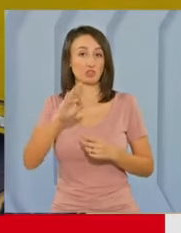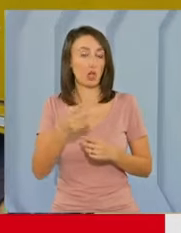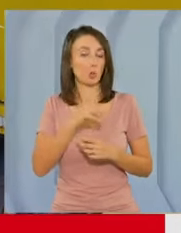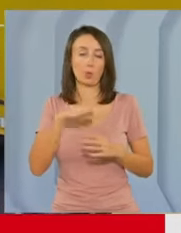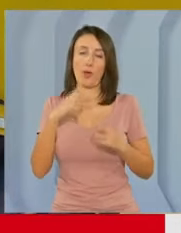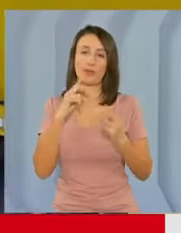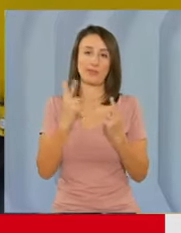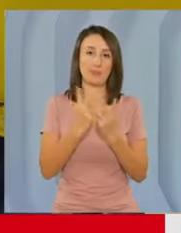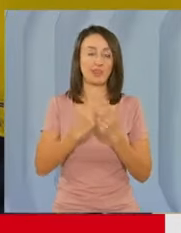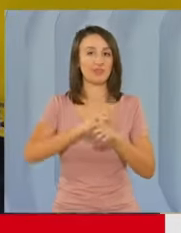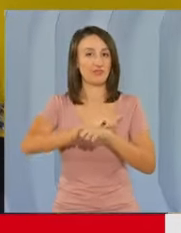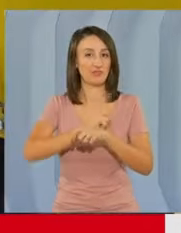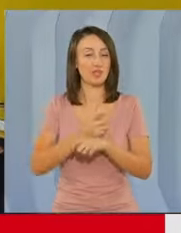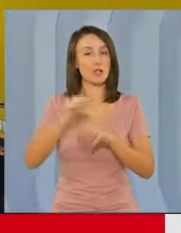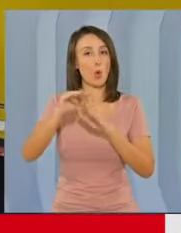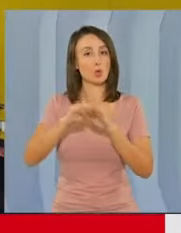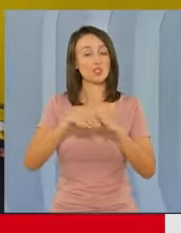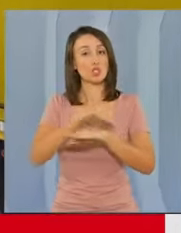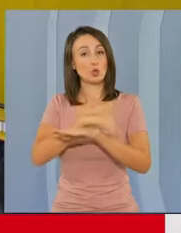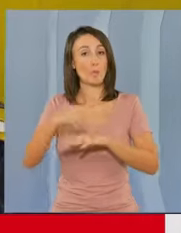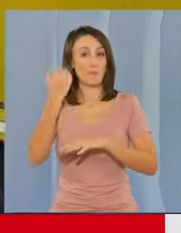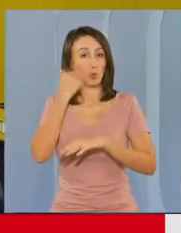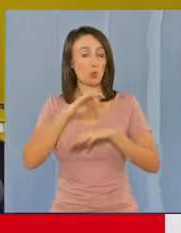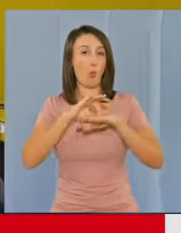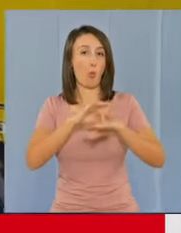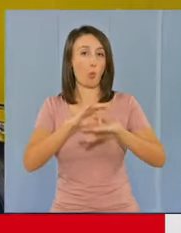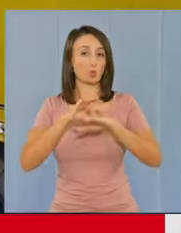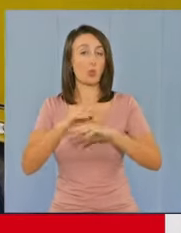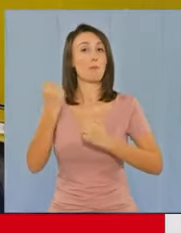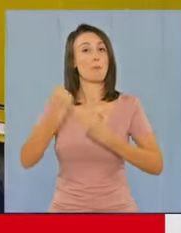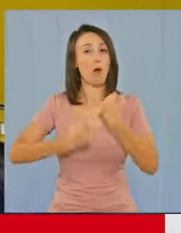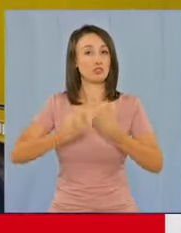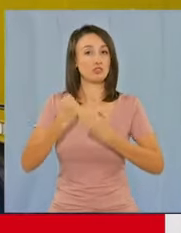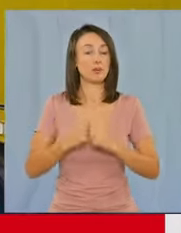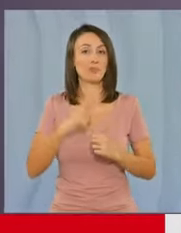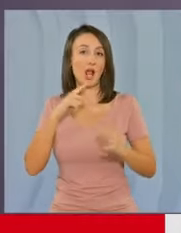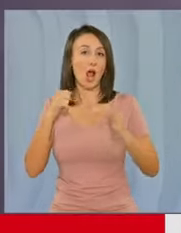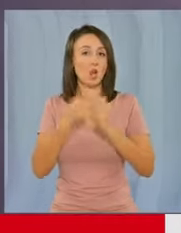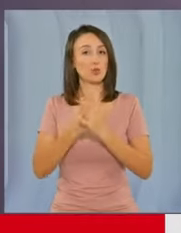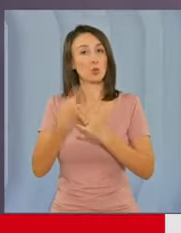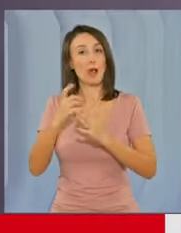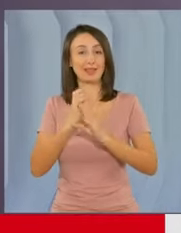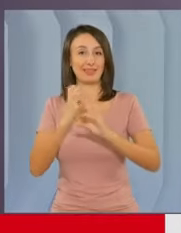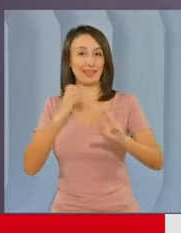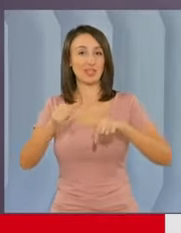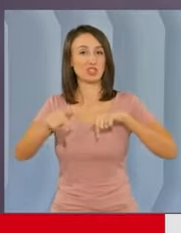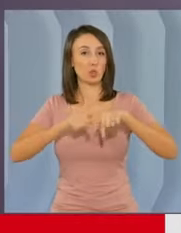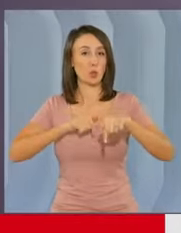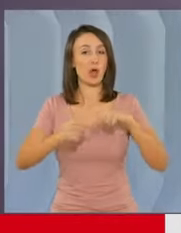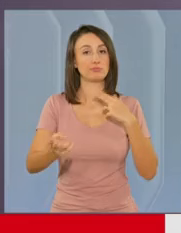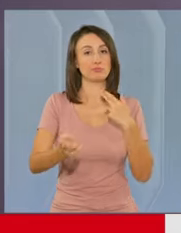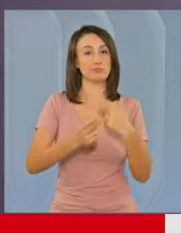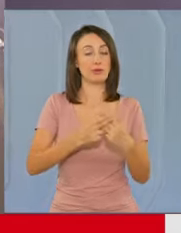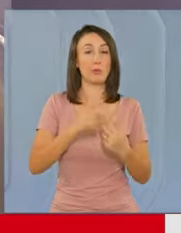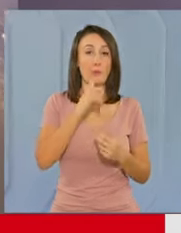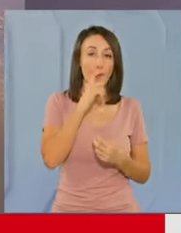nu ar fi adaptat viteza la condițiile de drum și ar fi pierdut controlul asupra direcției acroșând un alt tir care circula din sens opus condus